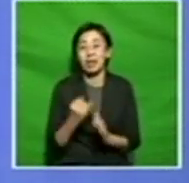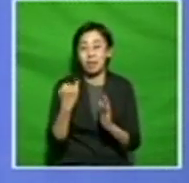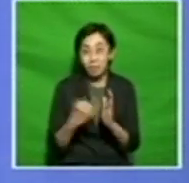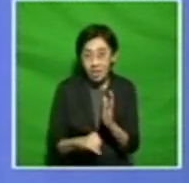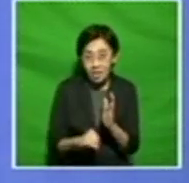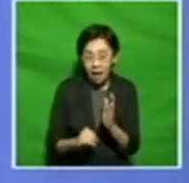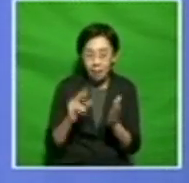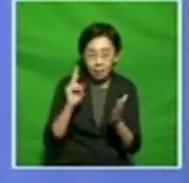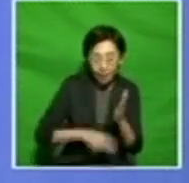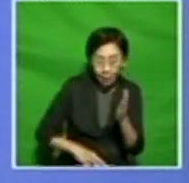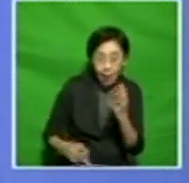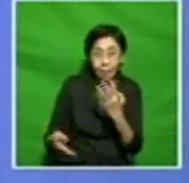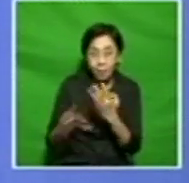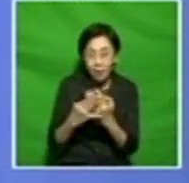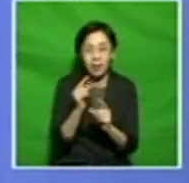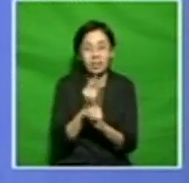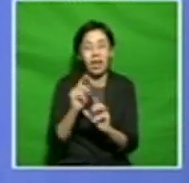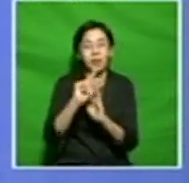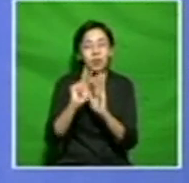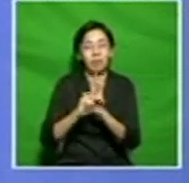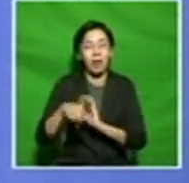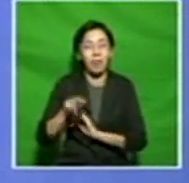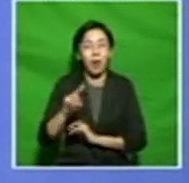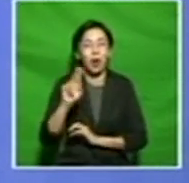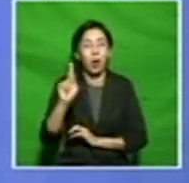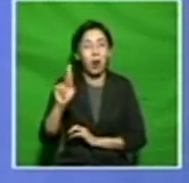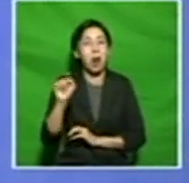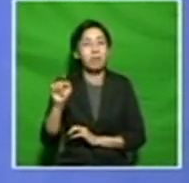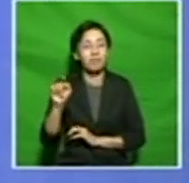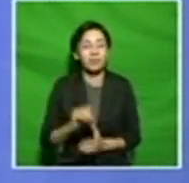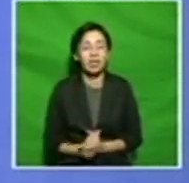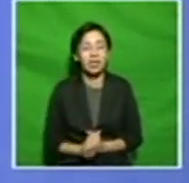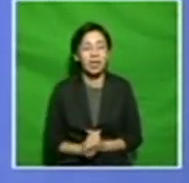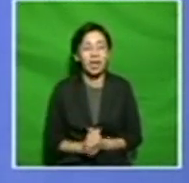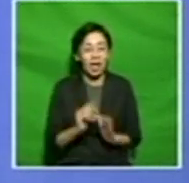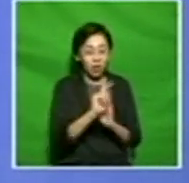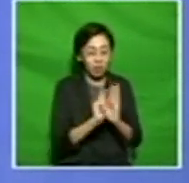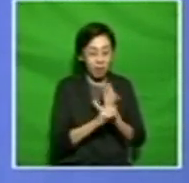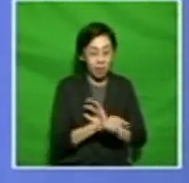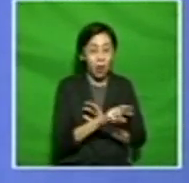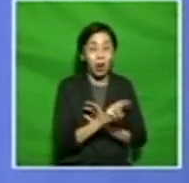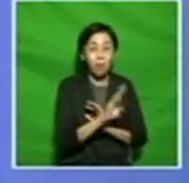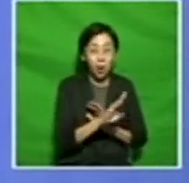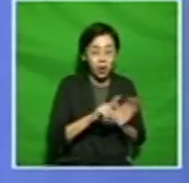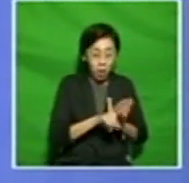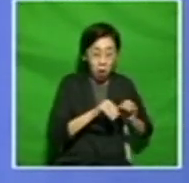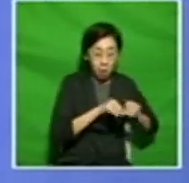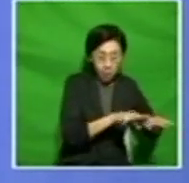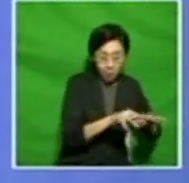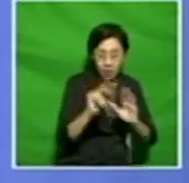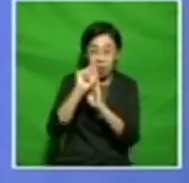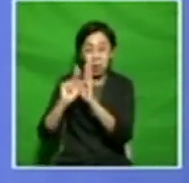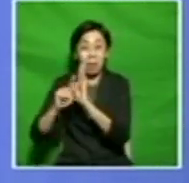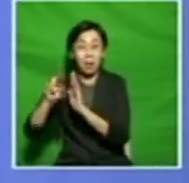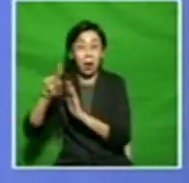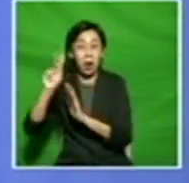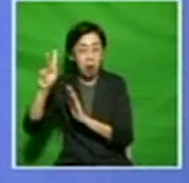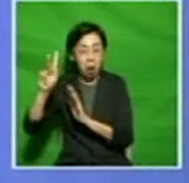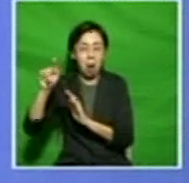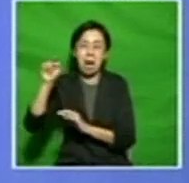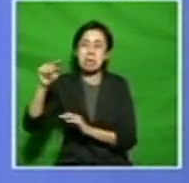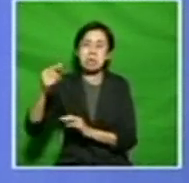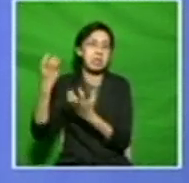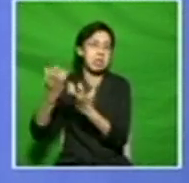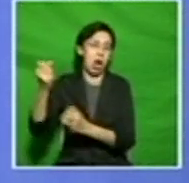มาเป็นโทษตามพระราชกำหนดซึ่งหนักกว่าโทษตามพระราชบัญญัติโรคติดต่อนั่นประกาศไป